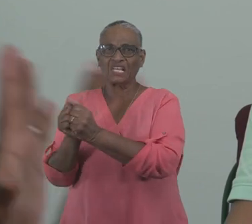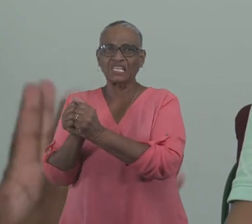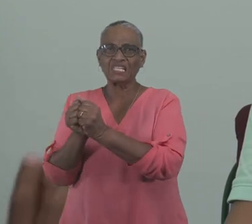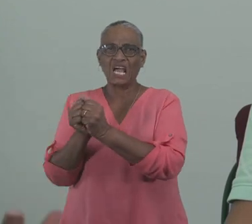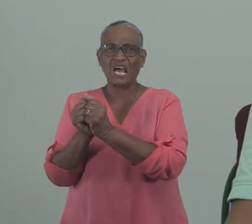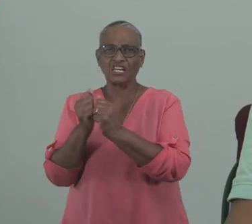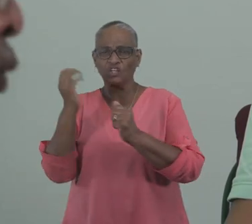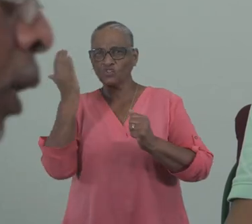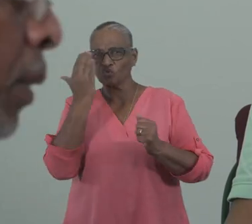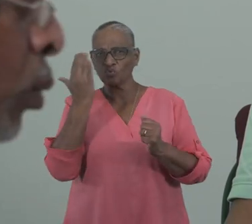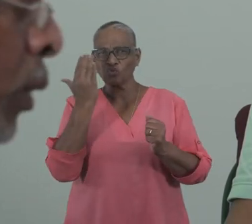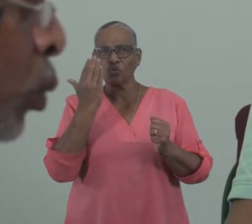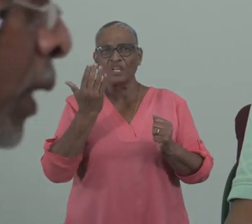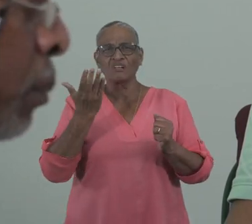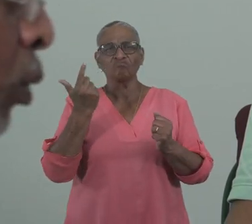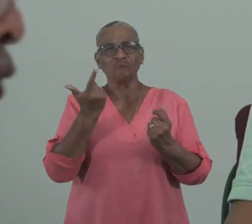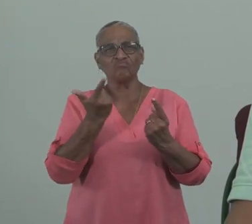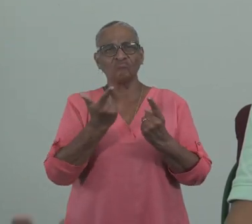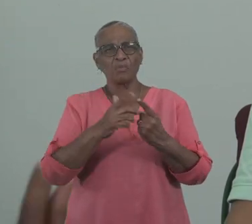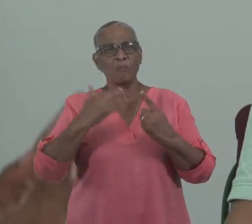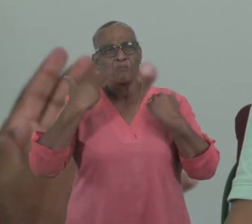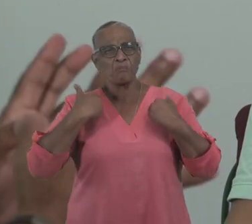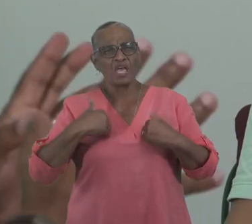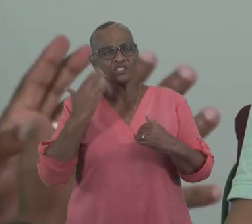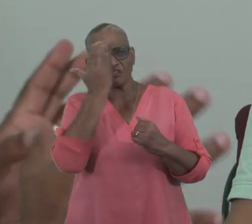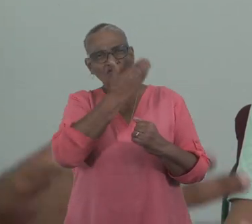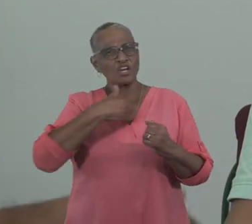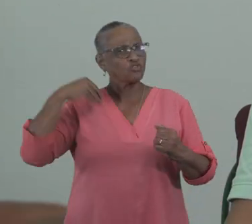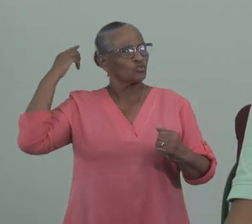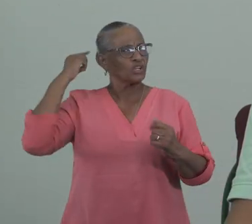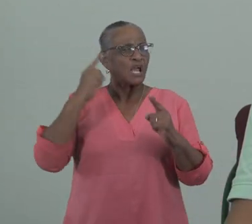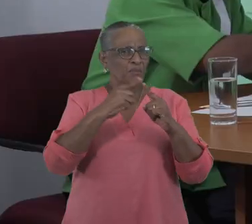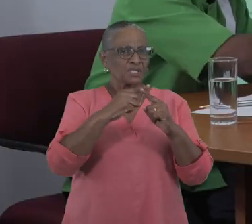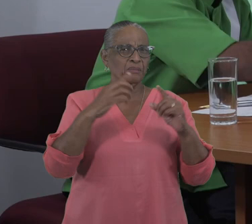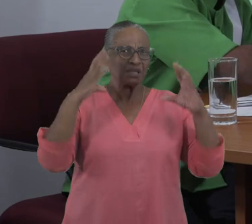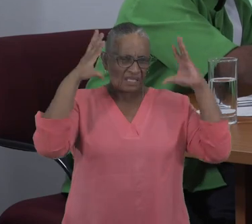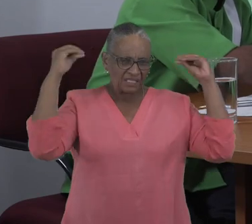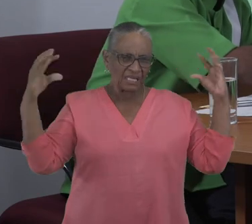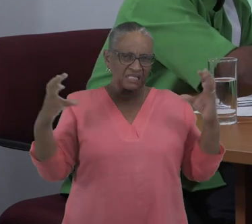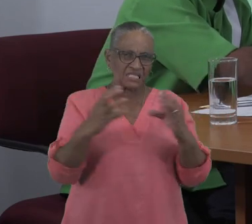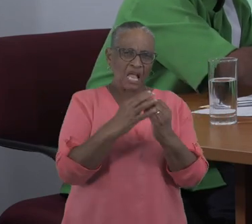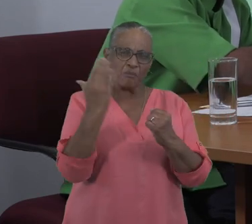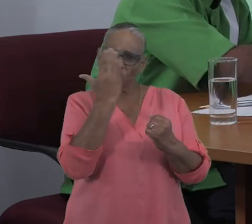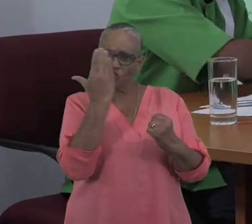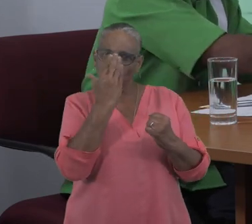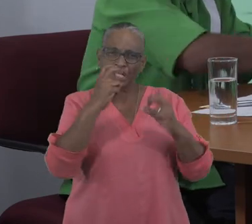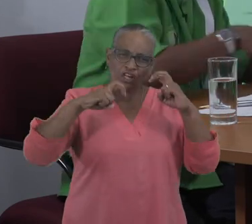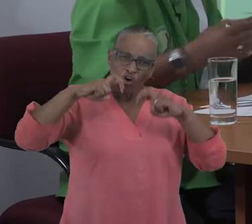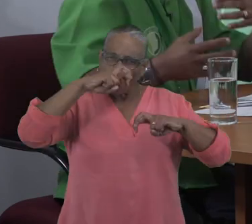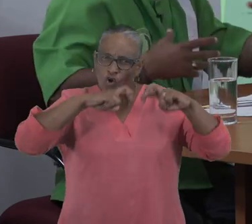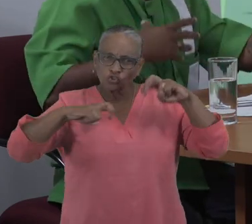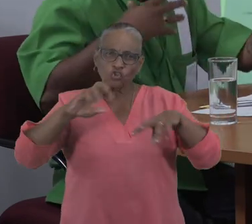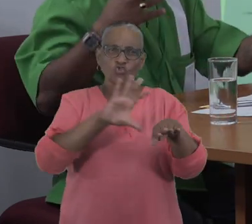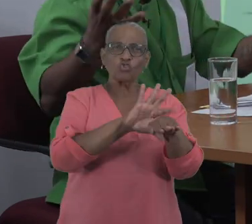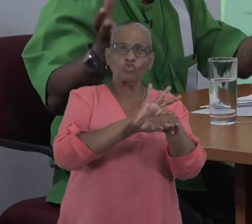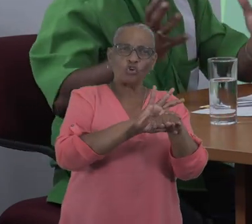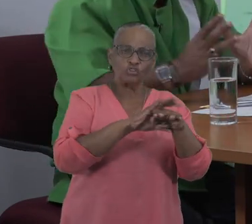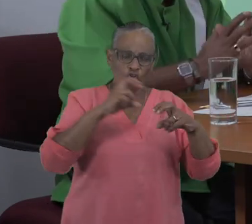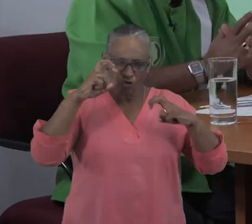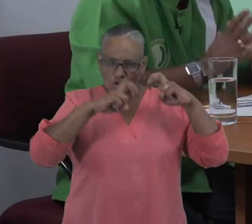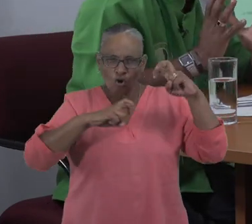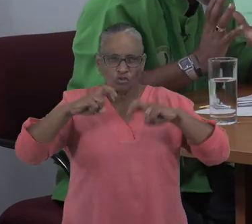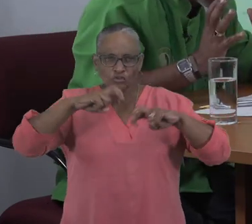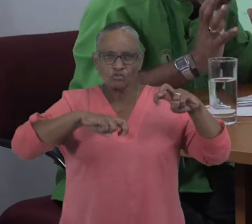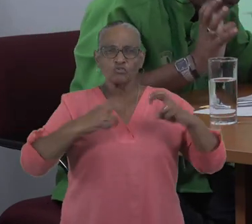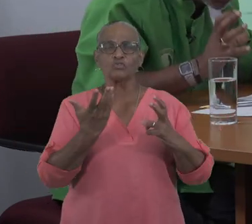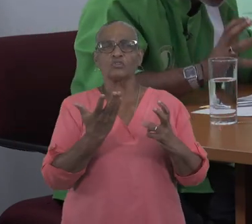als ik het goed heb. Wat ik ben doen, als ik dat ben doen door mensen van Suriname en Nederland. Ja? Artsen, andere